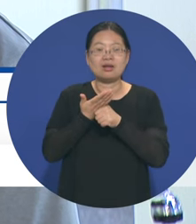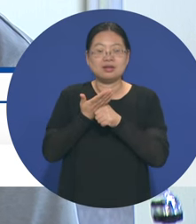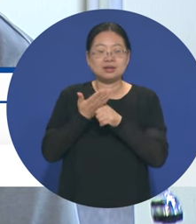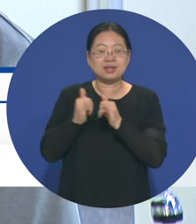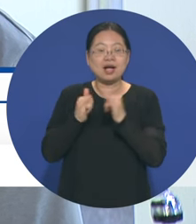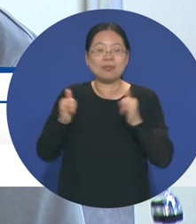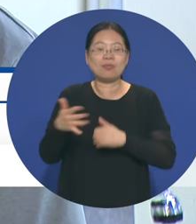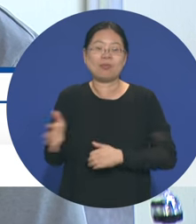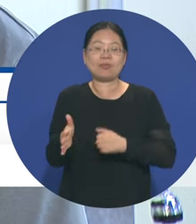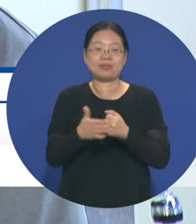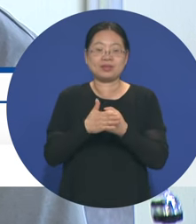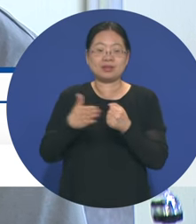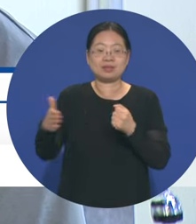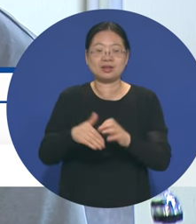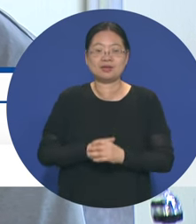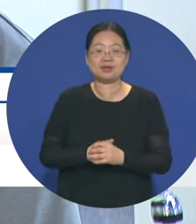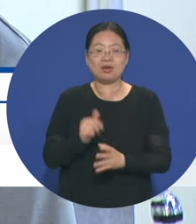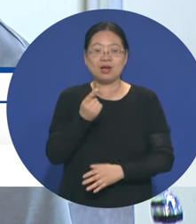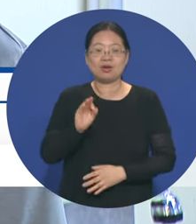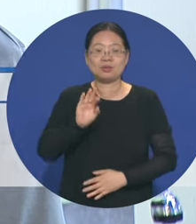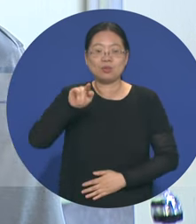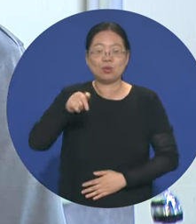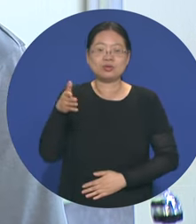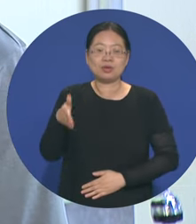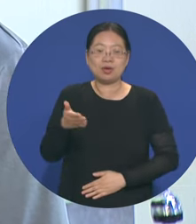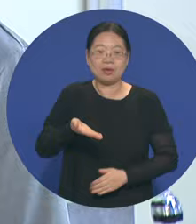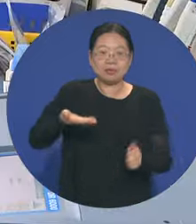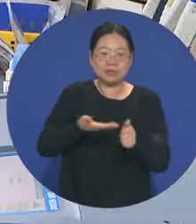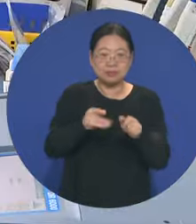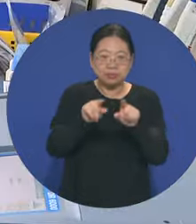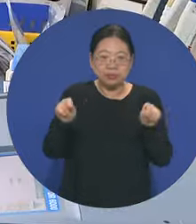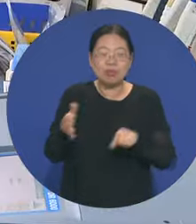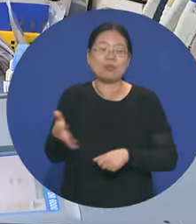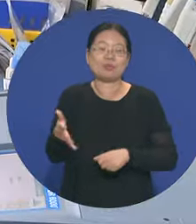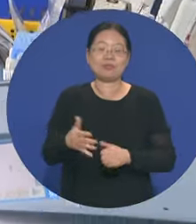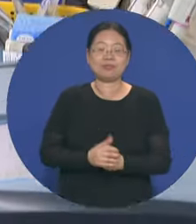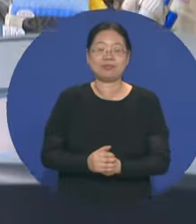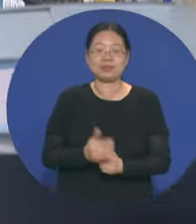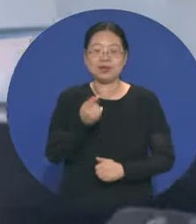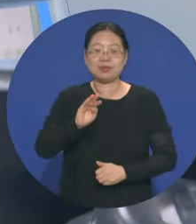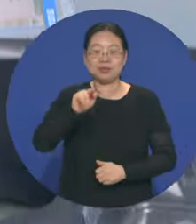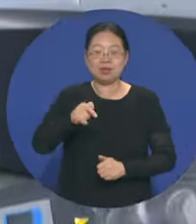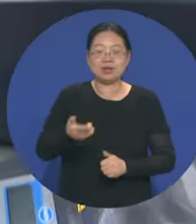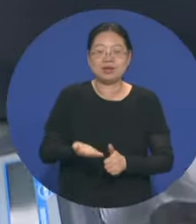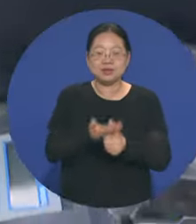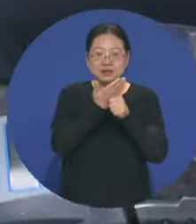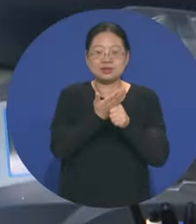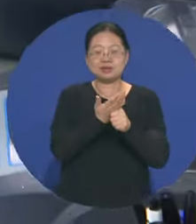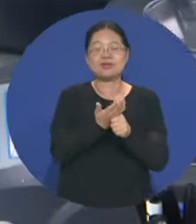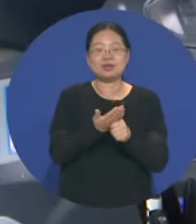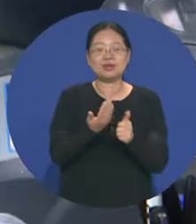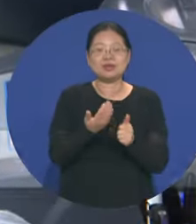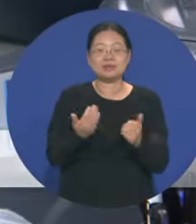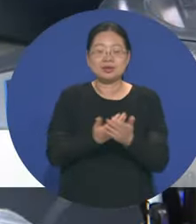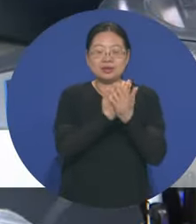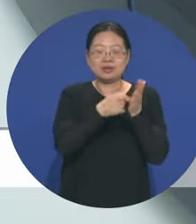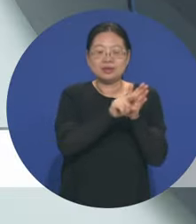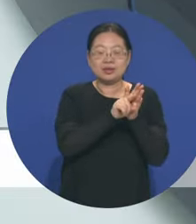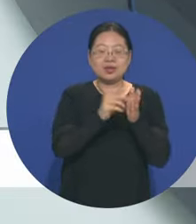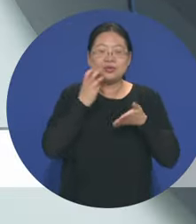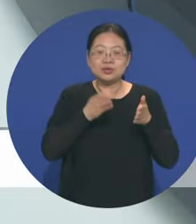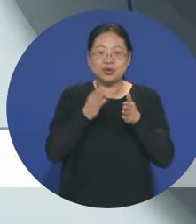없다 보니까 황복 전용 사료도 없습니다. 황복을 양식 품종으로 육성하기 위해